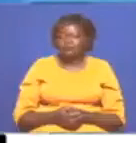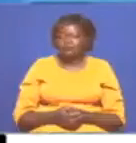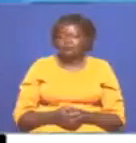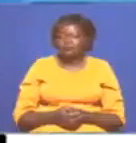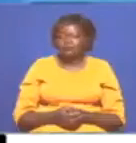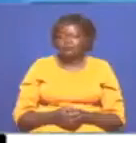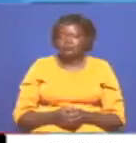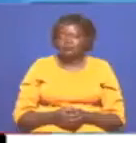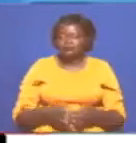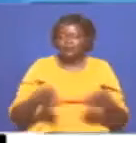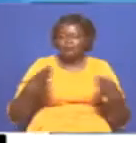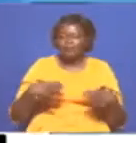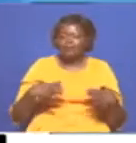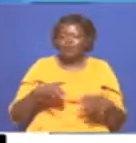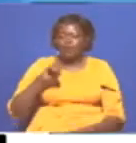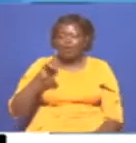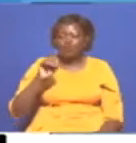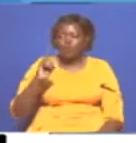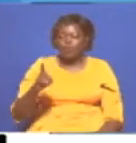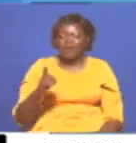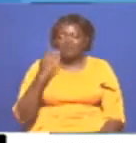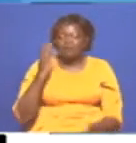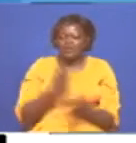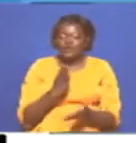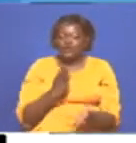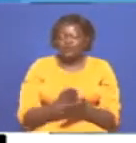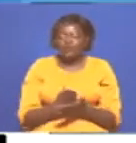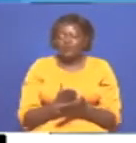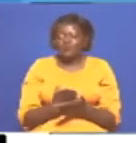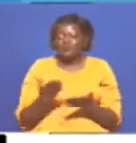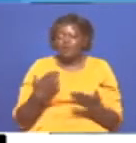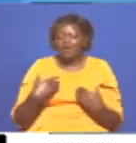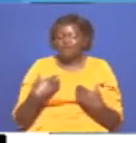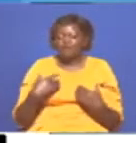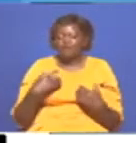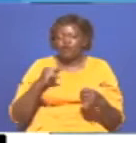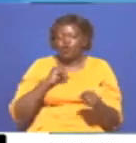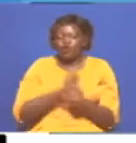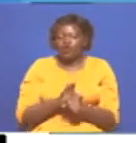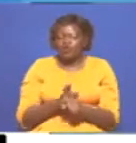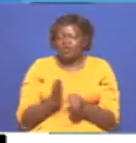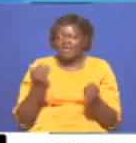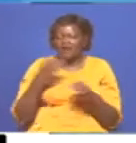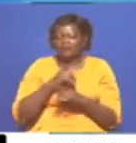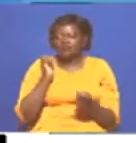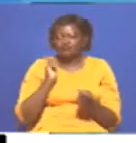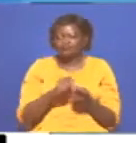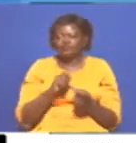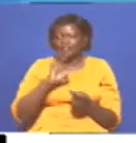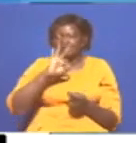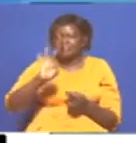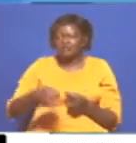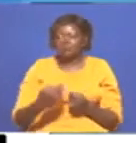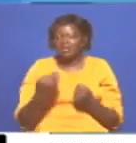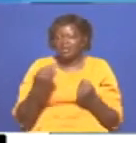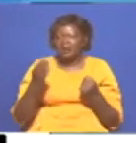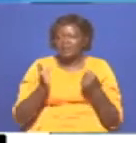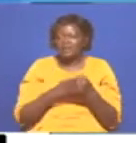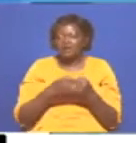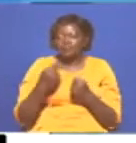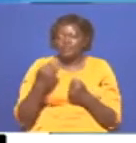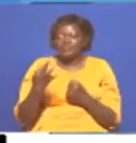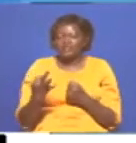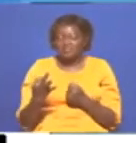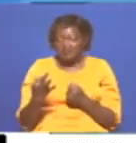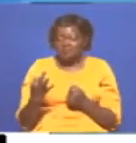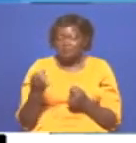Na watu 101 wamethibitishwa kuambukizwa ugonjwa COVID baada ya sampuli 3,923